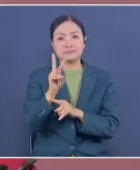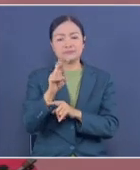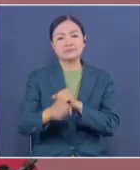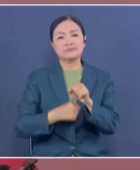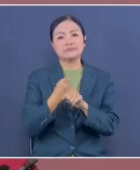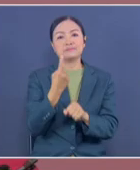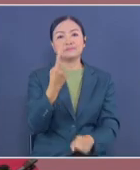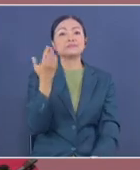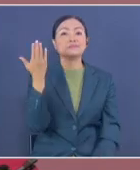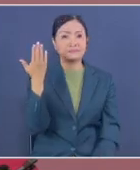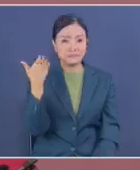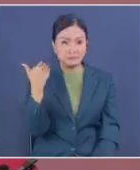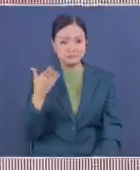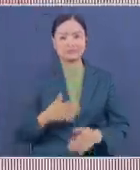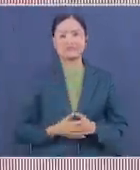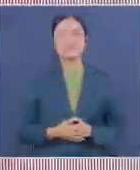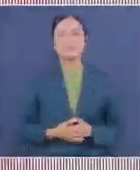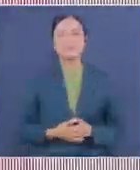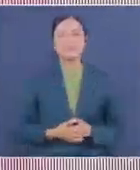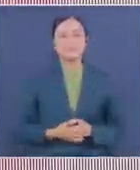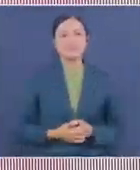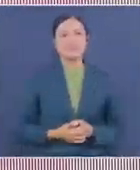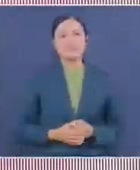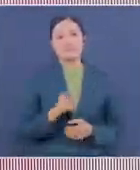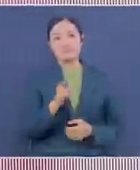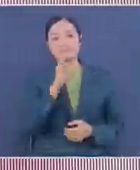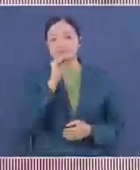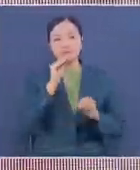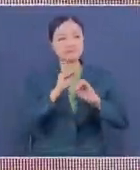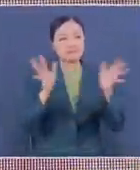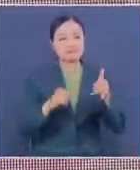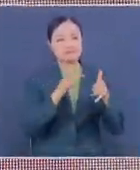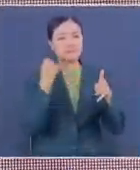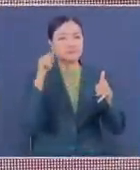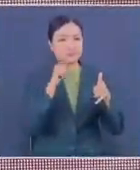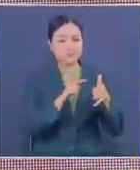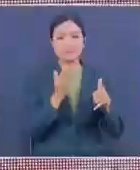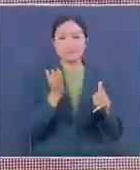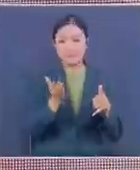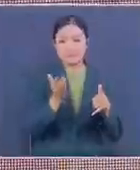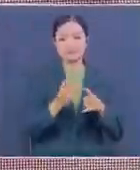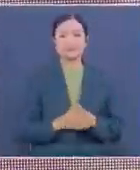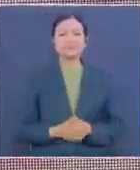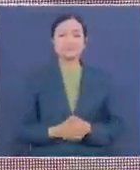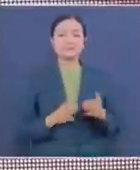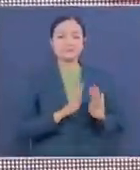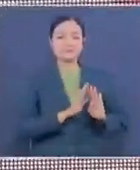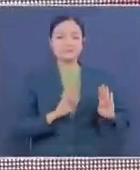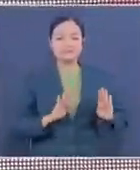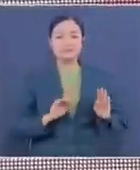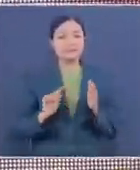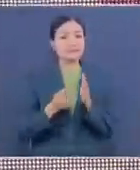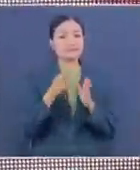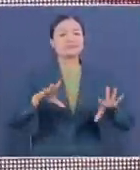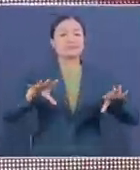ที่แล้วแล้ว นี่คือคำประกาศชัดเจนของนางเอกสาวแมทพิรณีนะคะที่ออกมาเปิดใจครั้งแรก